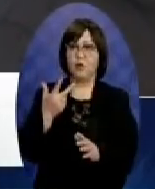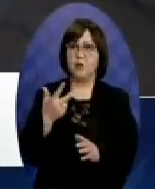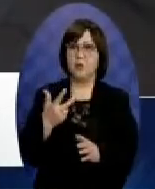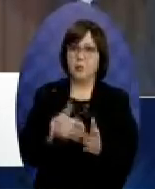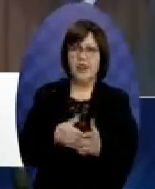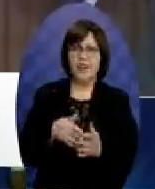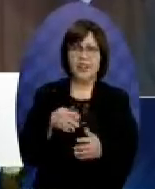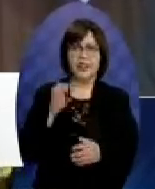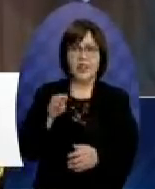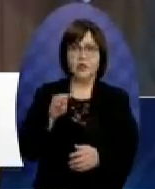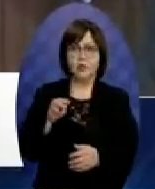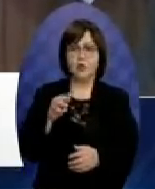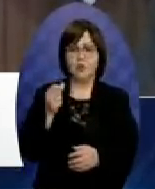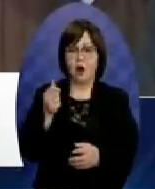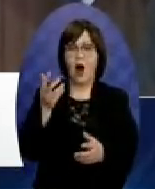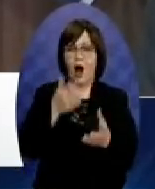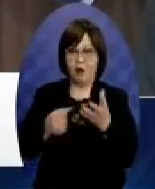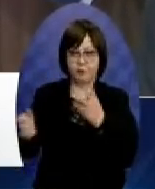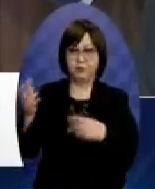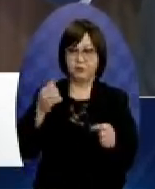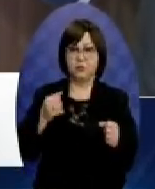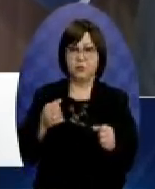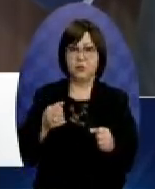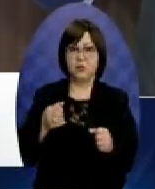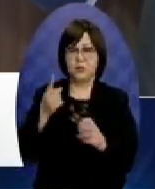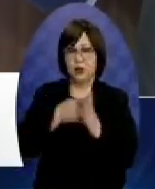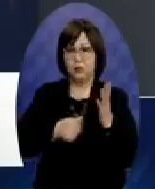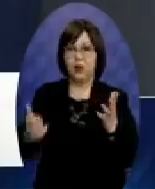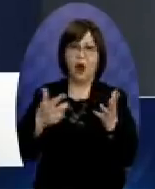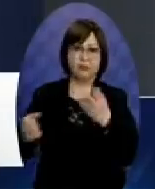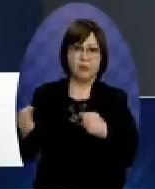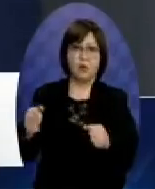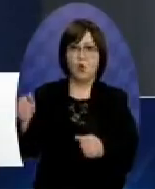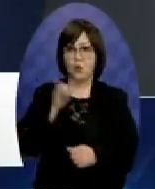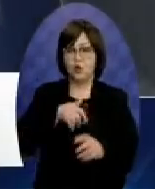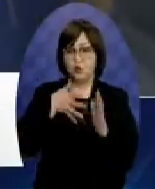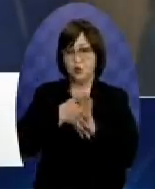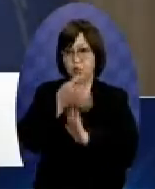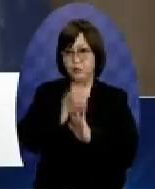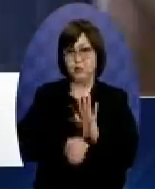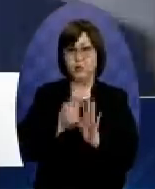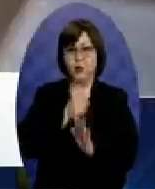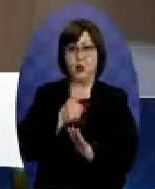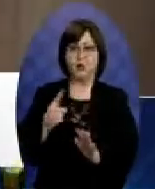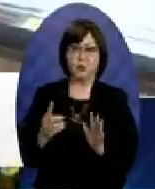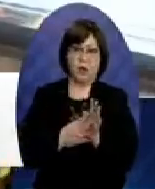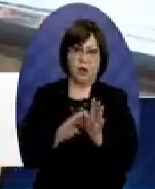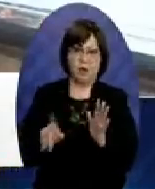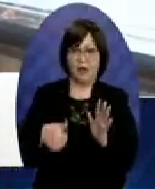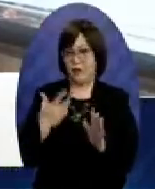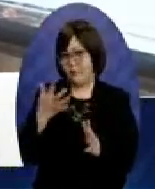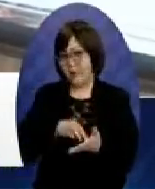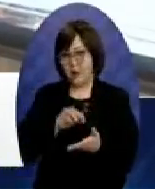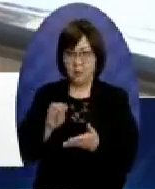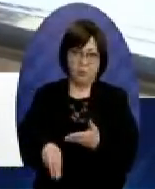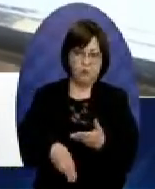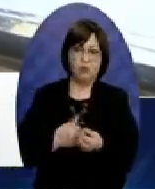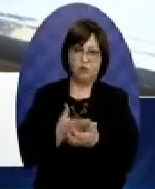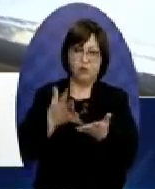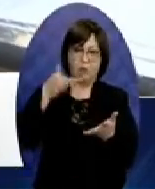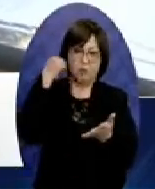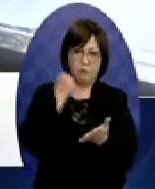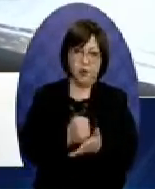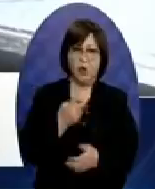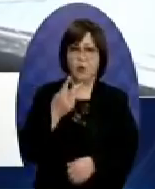за сар бүр тэтгэвэр авч байна. Тэтгэврийн нэмэгдэлд улсын төсвөөс 119.5 тэрэм төгрөг зарцуулахаар батлагдсны дагуу 1 сарын